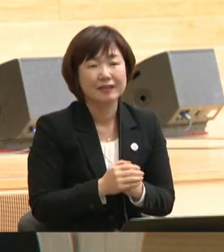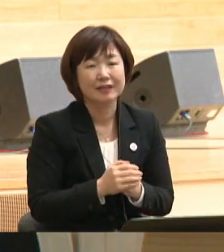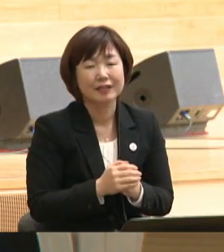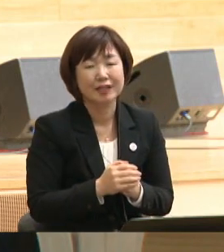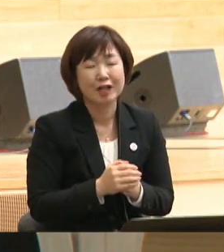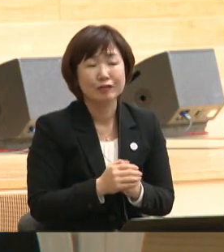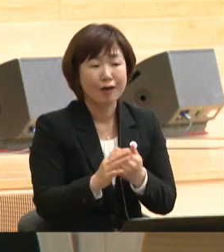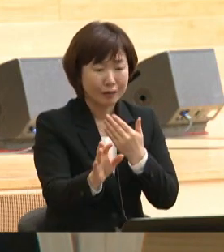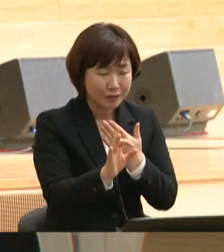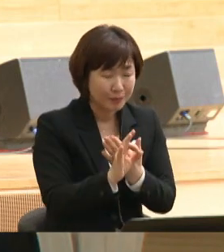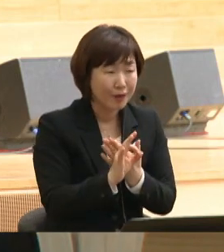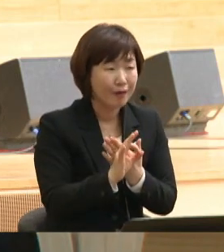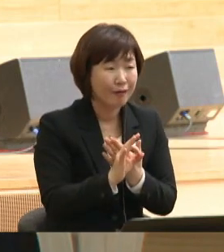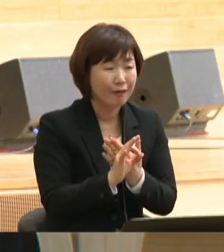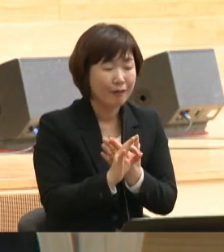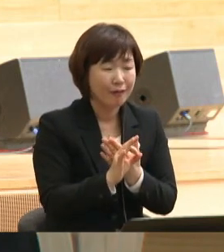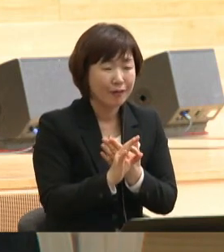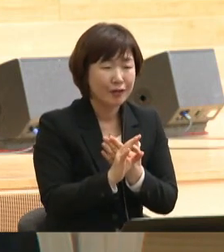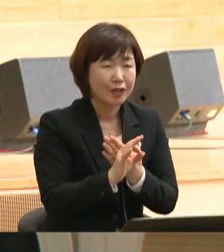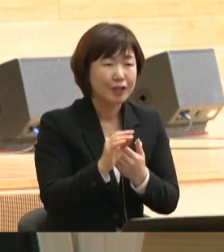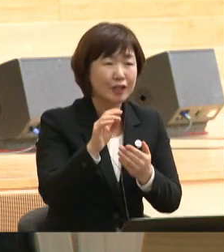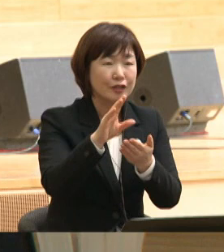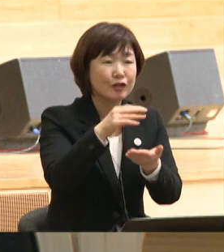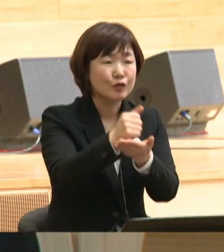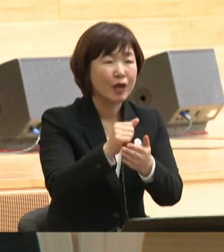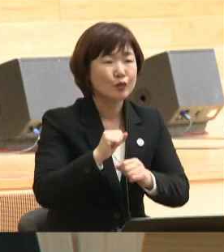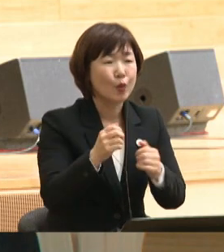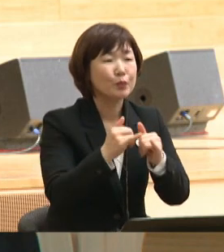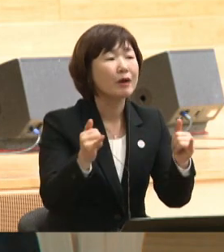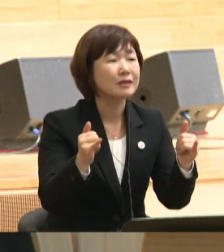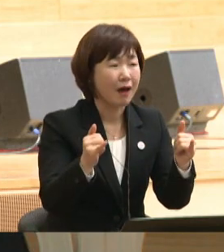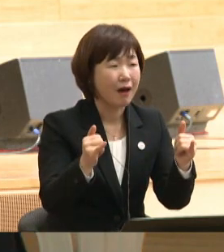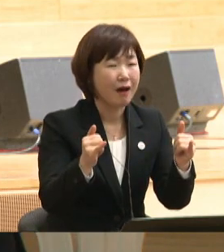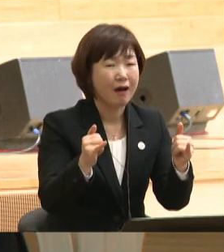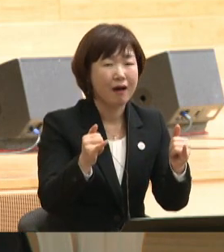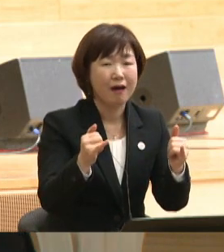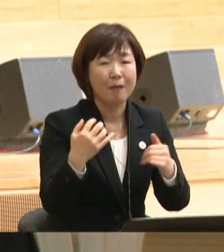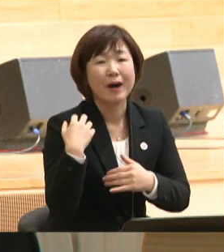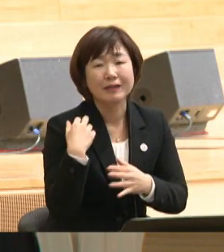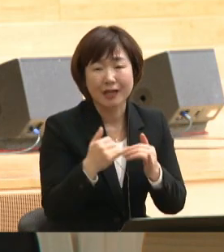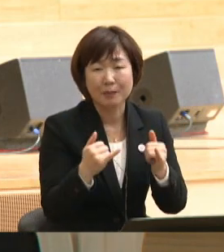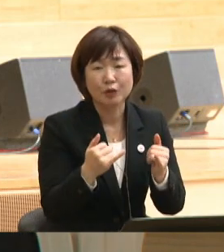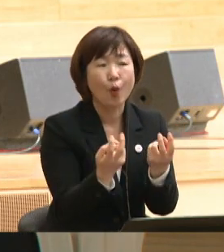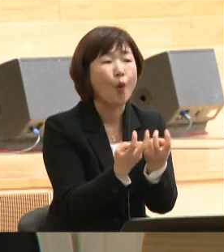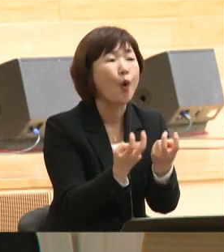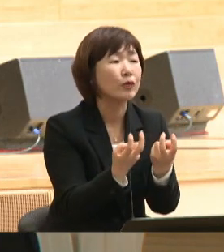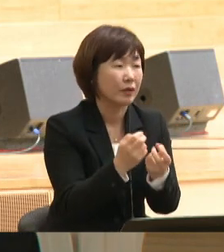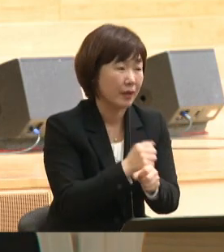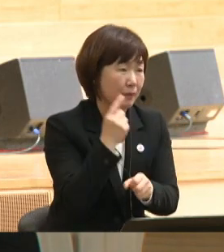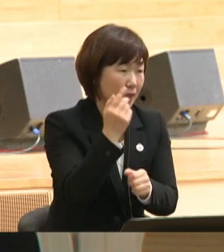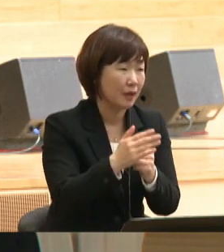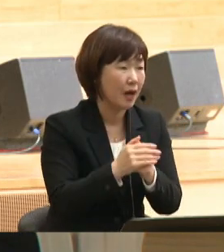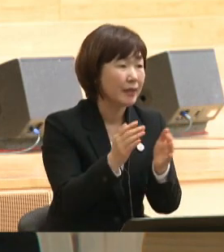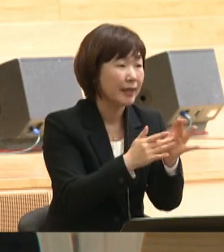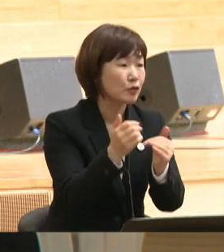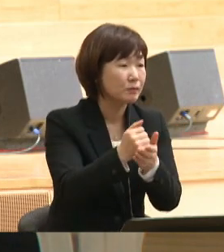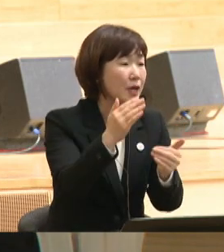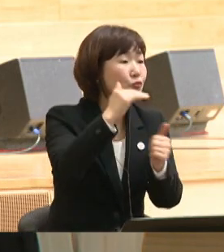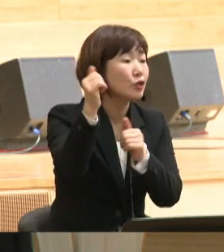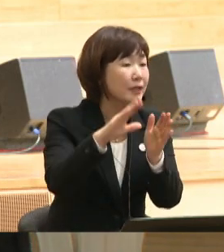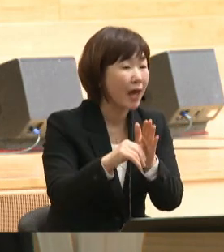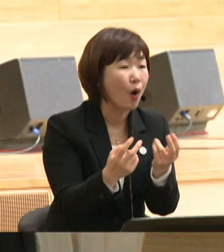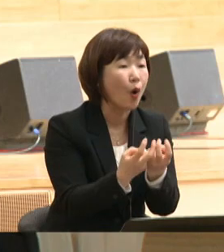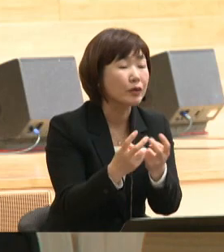여러분 그렇다면 그리스도 예수의 좋은 병사는 어떻게 해야 됩니까 예수님께서 부르실 때에 어떻게